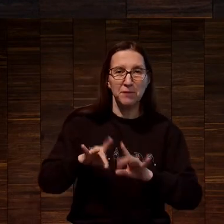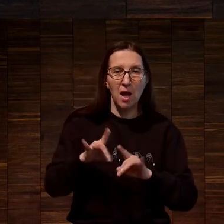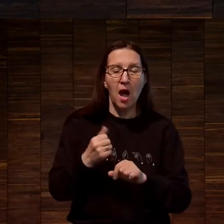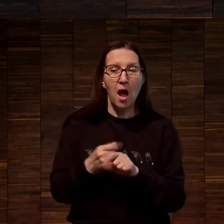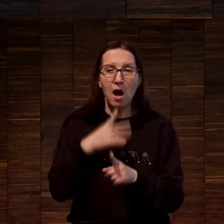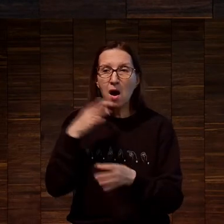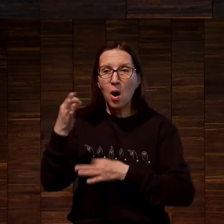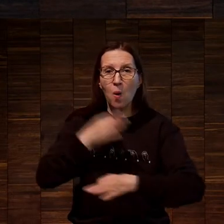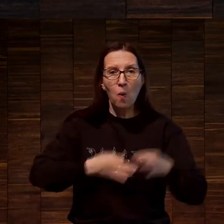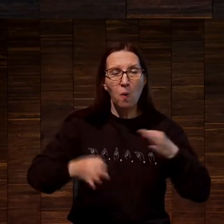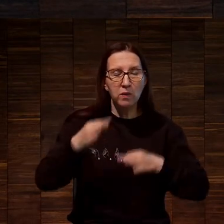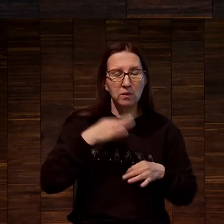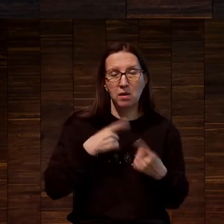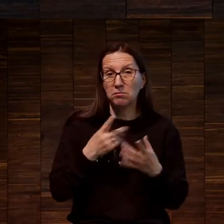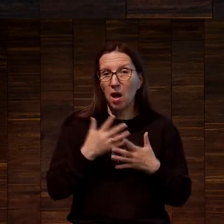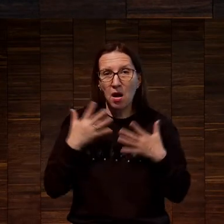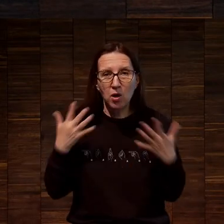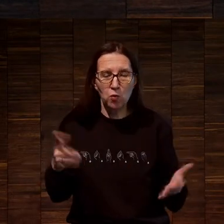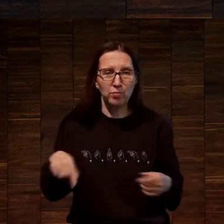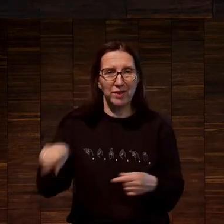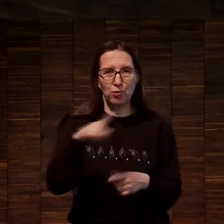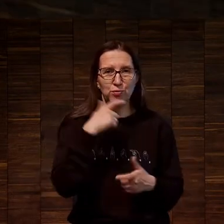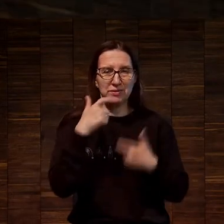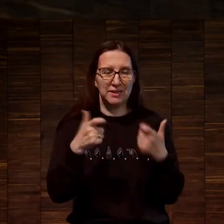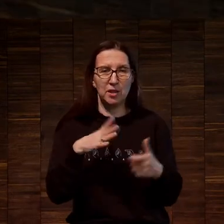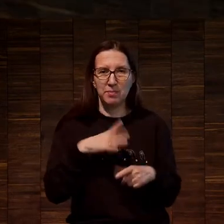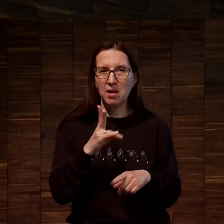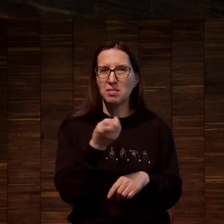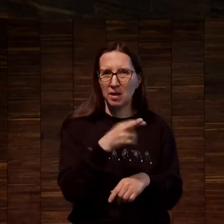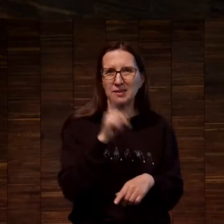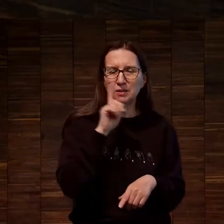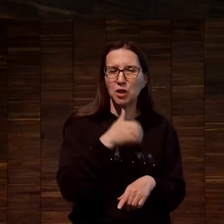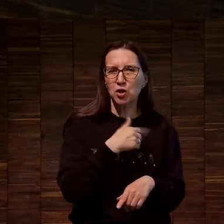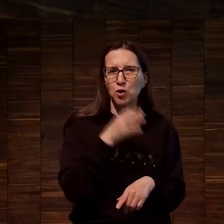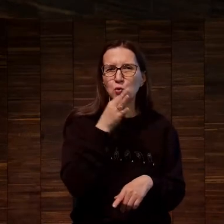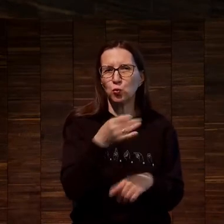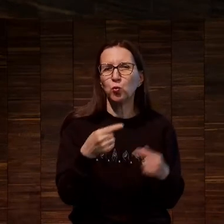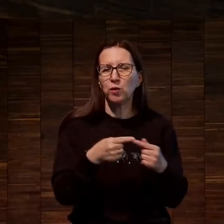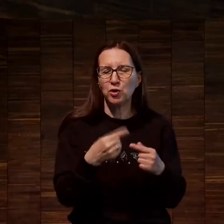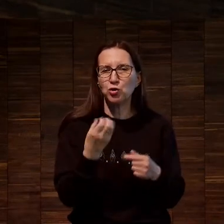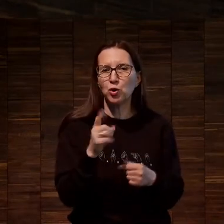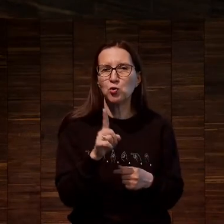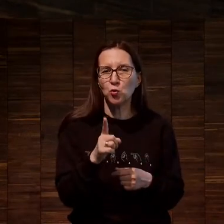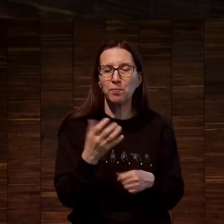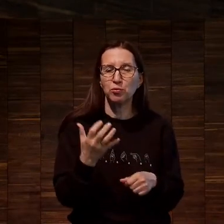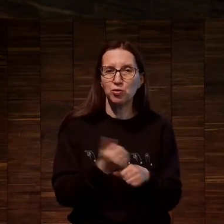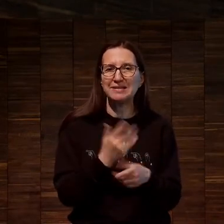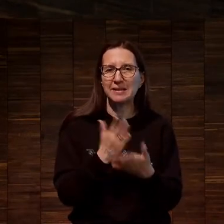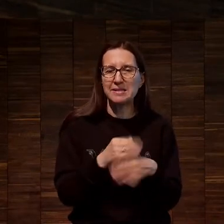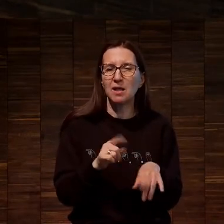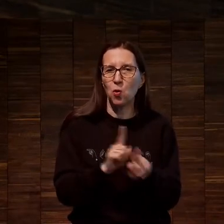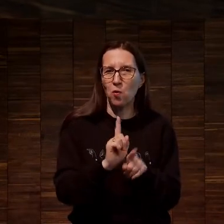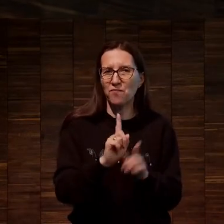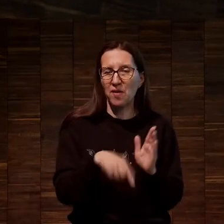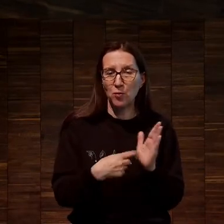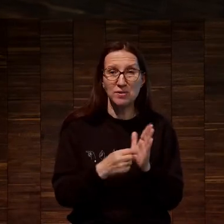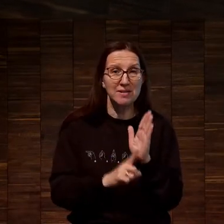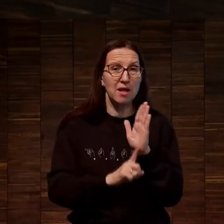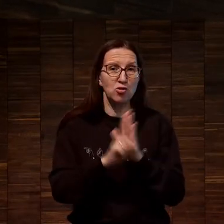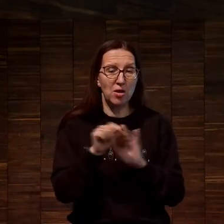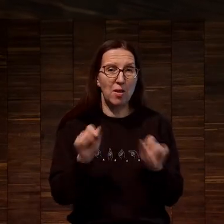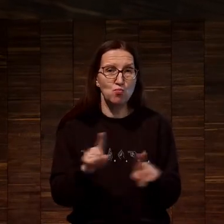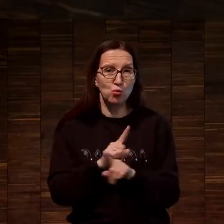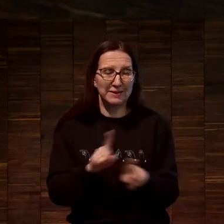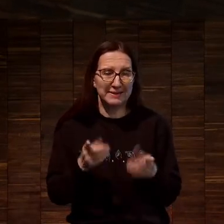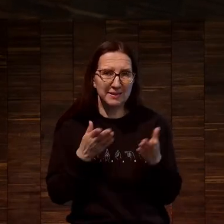Отклик был невероятный у зрителей. Надь, я бы еще, знаешь, уточнила просто, да, какой есть момент, то что изначально